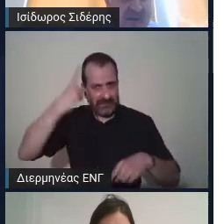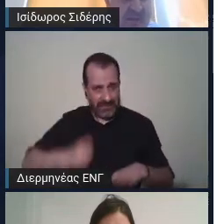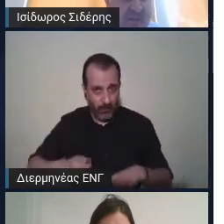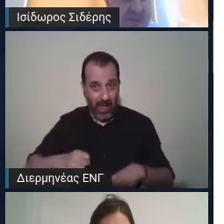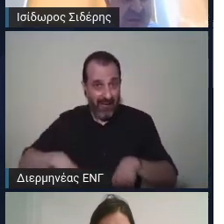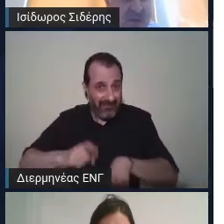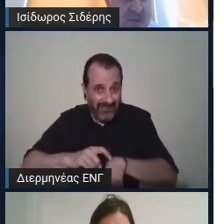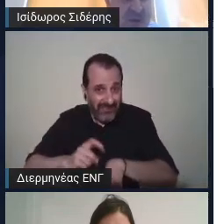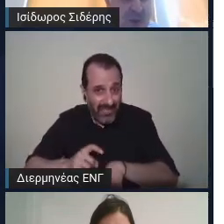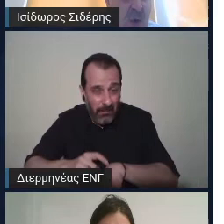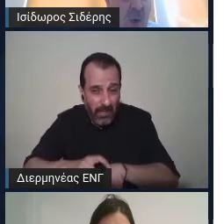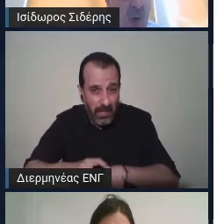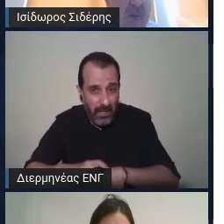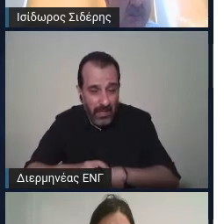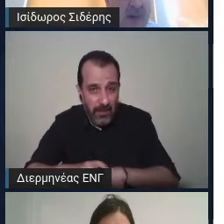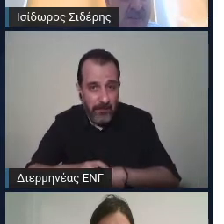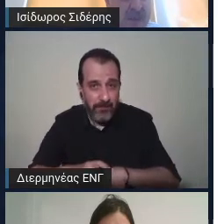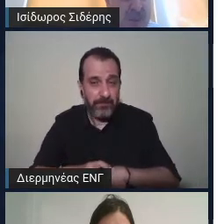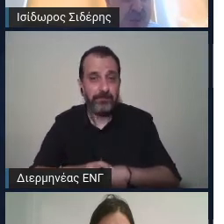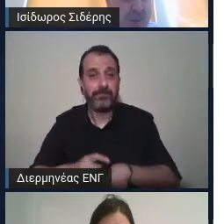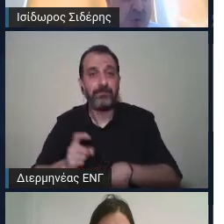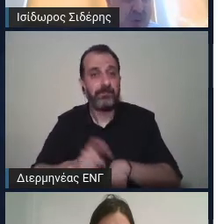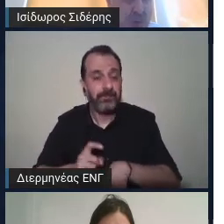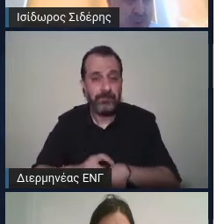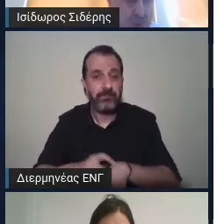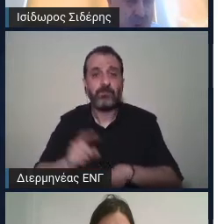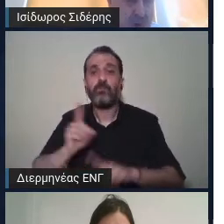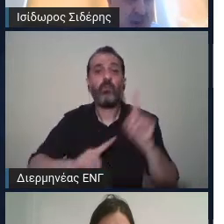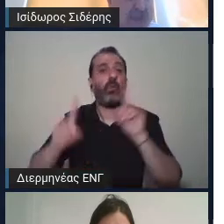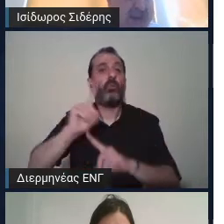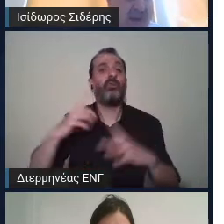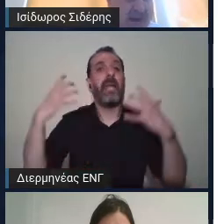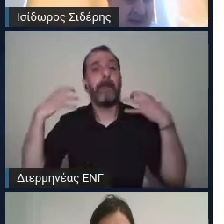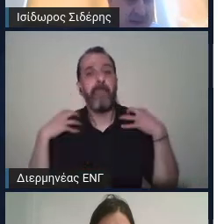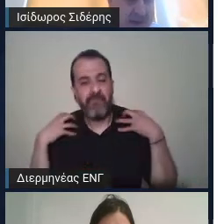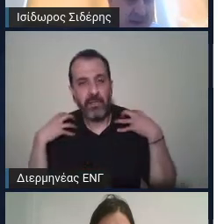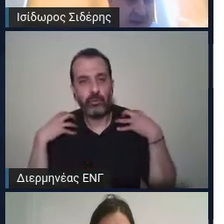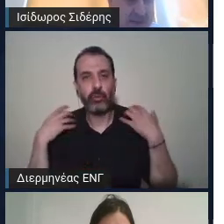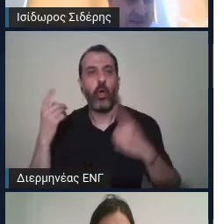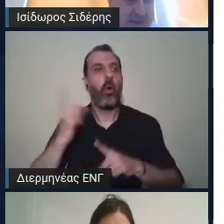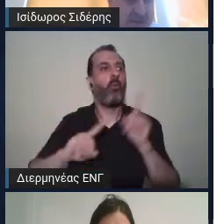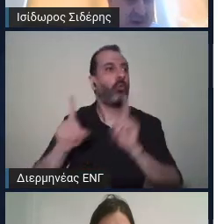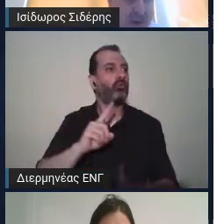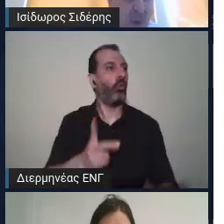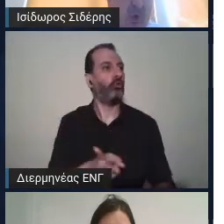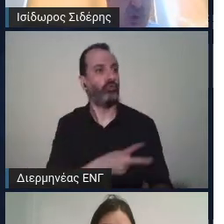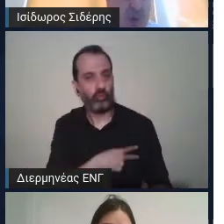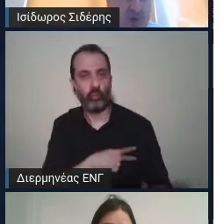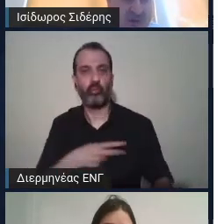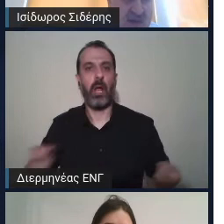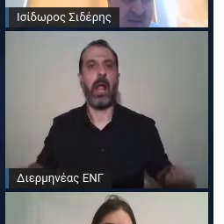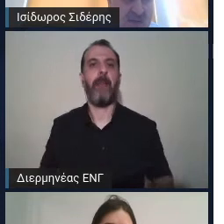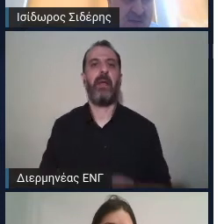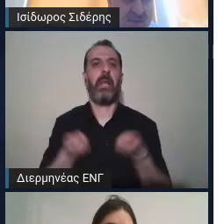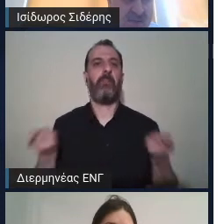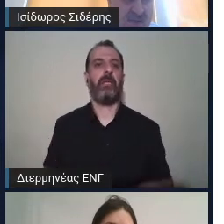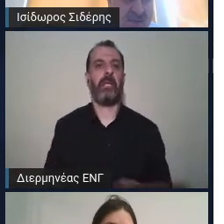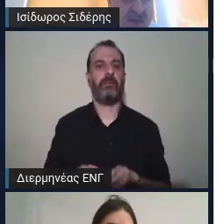στιγμή ο υπεύθυνος, ο σωστός επαγγελματίας, ο